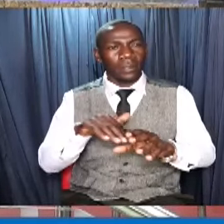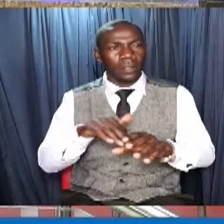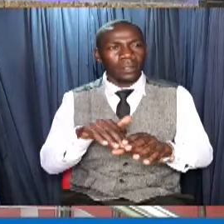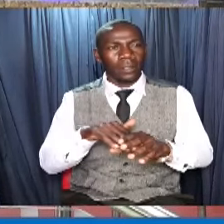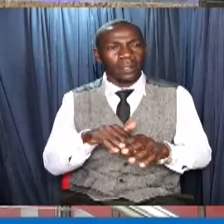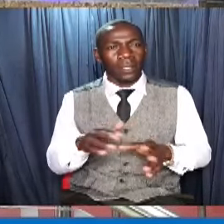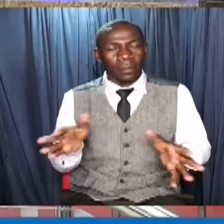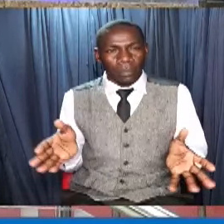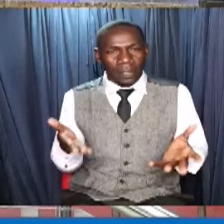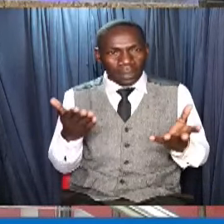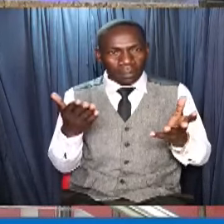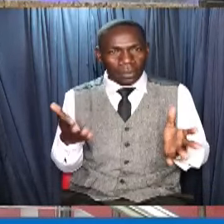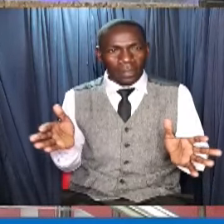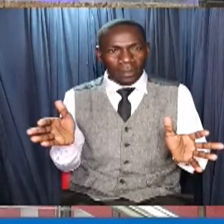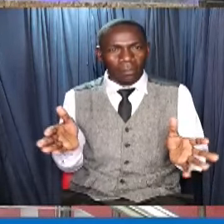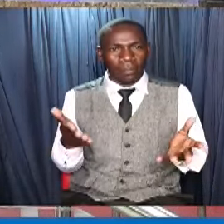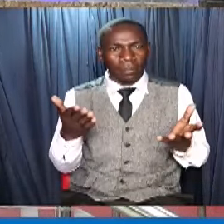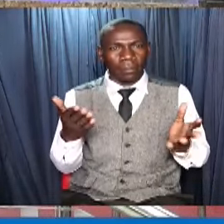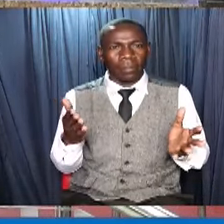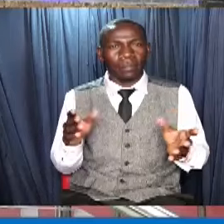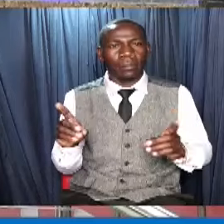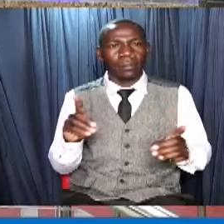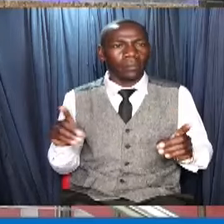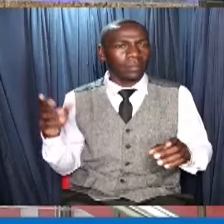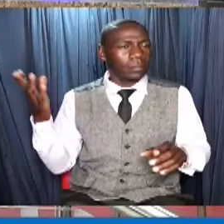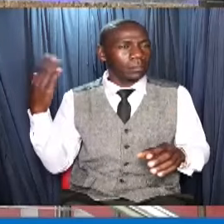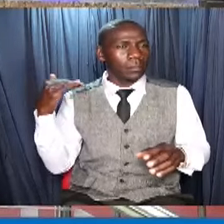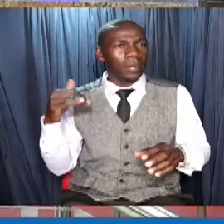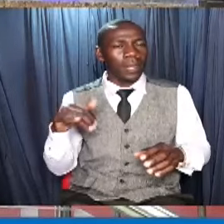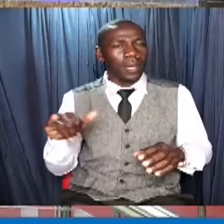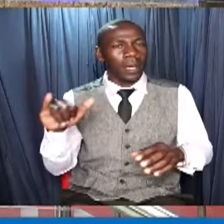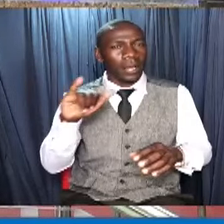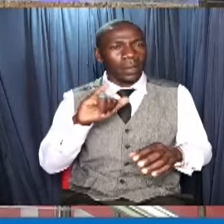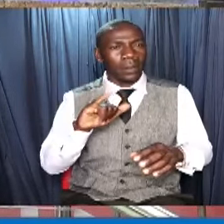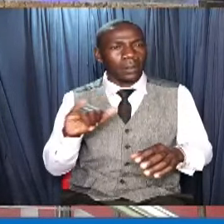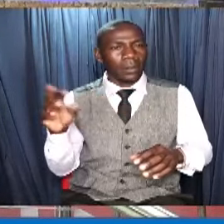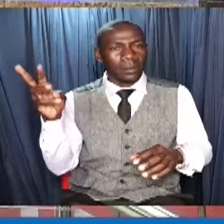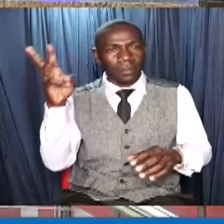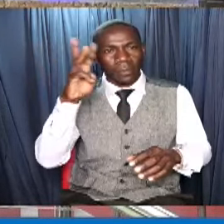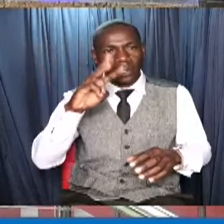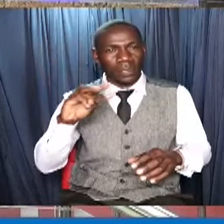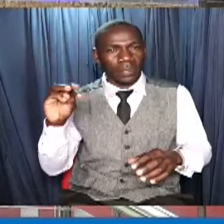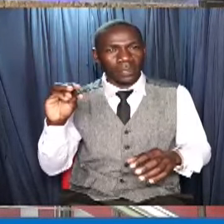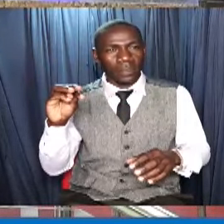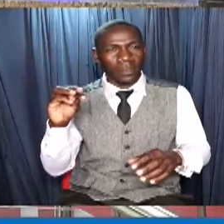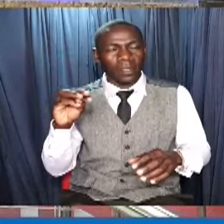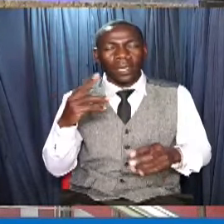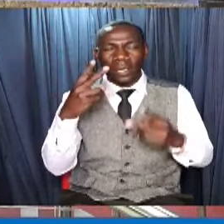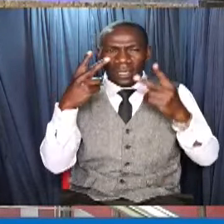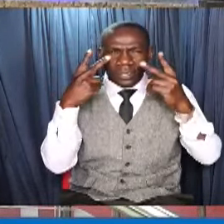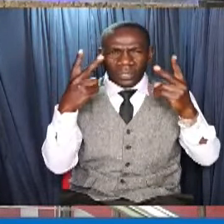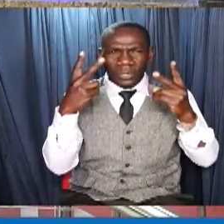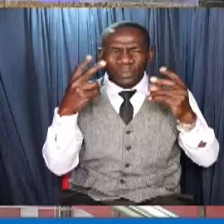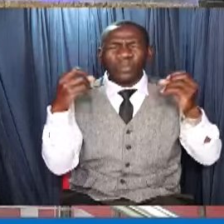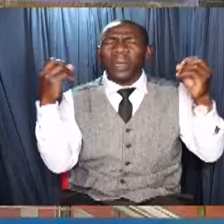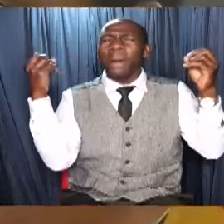play that was playing called bumping. Sasa mimi nikawa nimekosa. So I didn't have a partner. Na nikaona msichana mweupe na